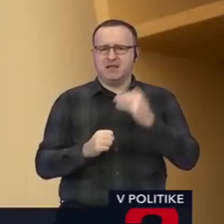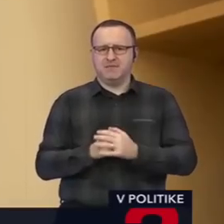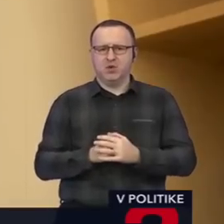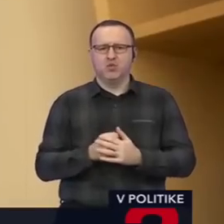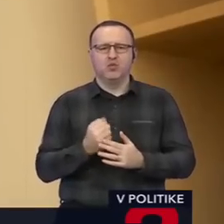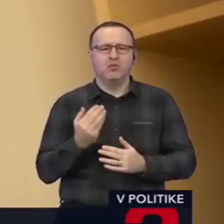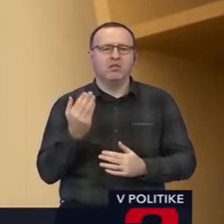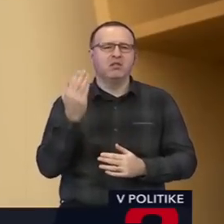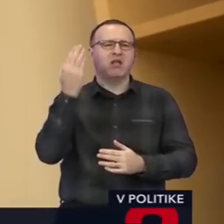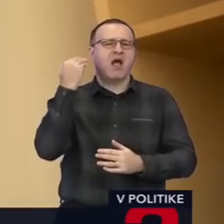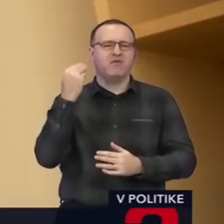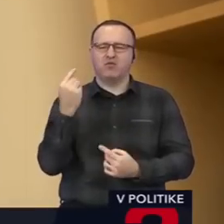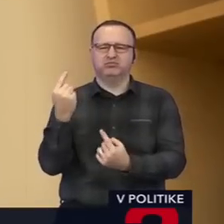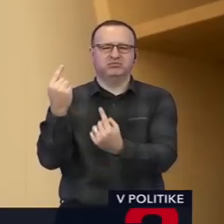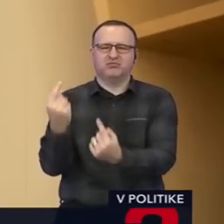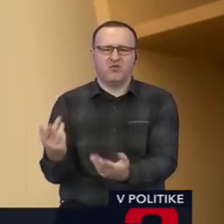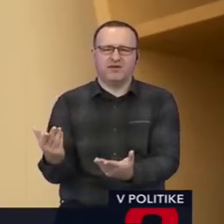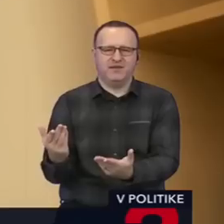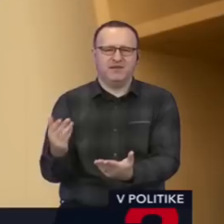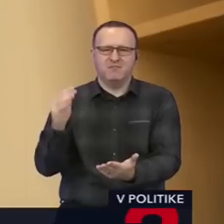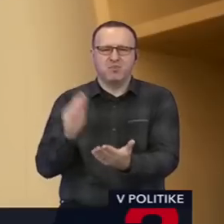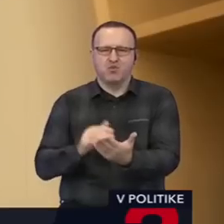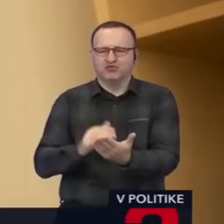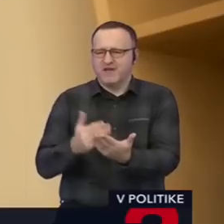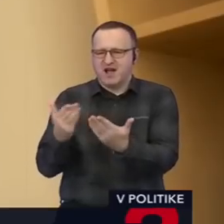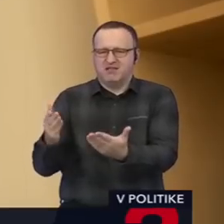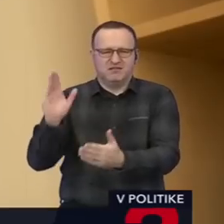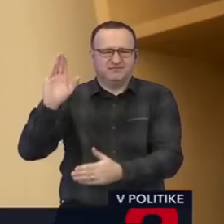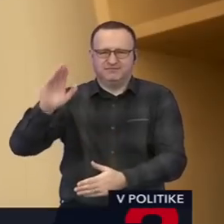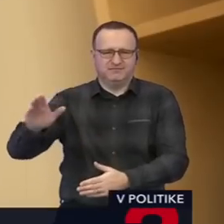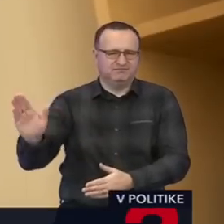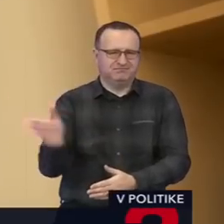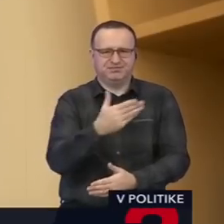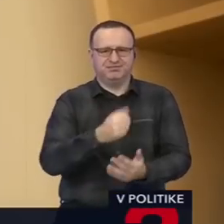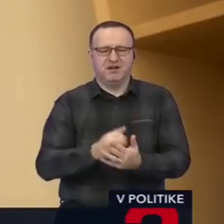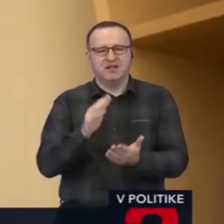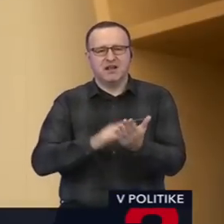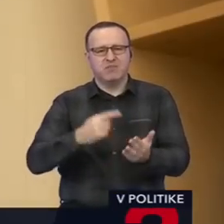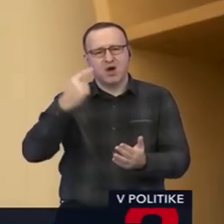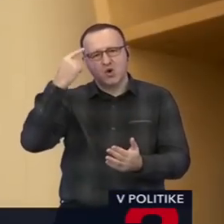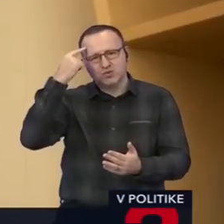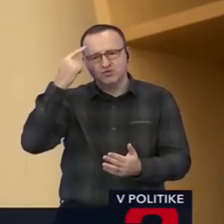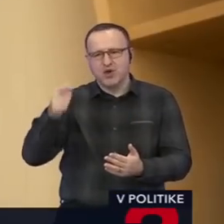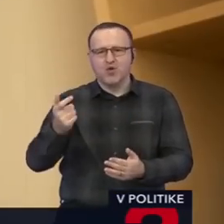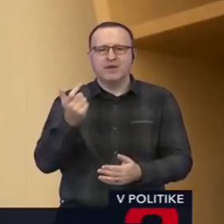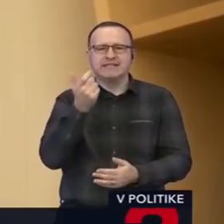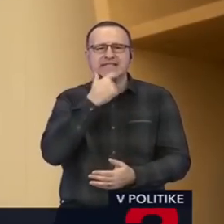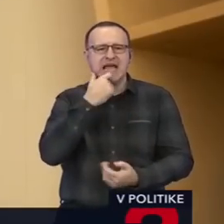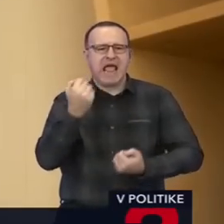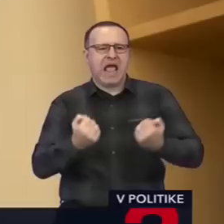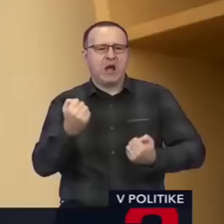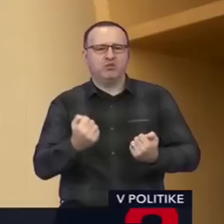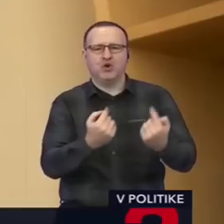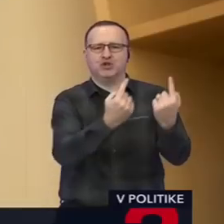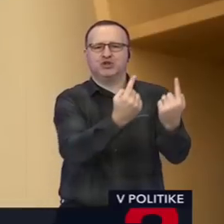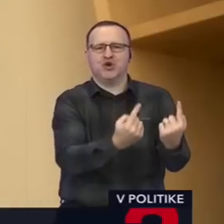dávno na obrannej schopnosti Slovenska nepodieľajú. Oni sú dnes takým ekvivalentom. Nad nimi treba rozmýšľať ako nad nejakým starým autom zaparkovaným v garáži,